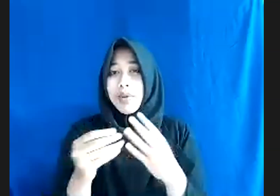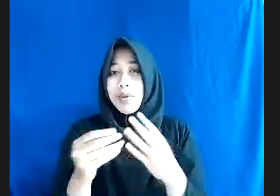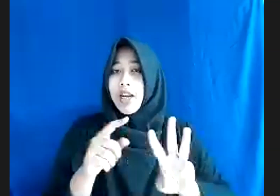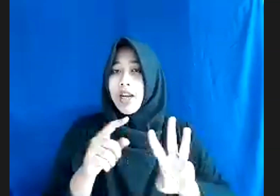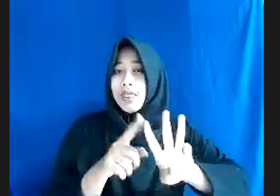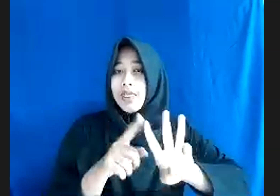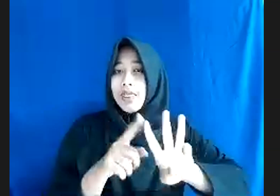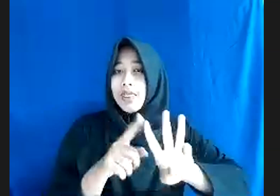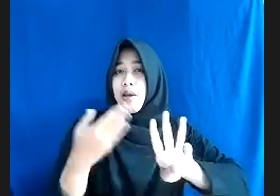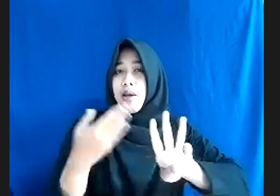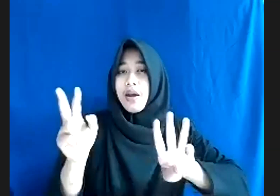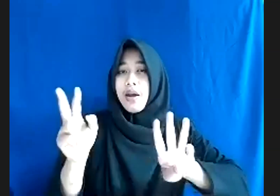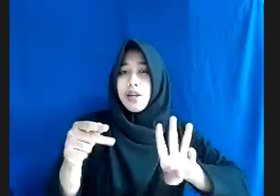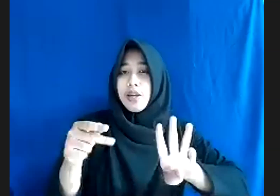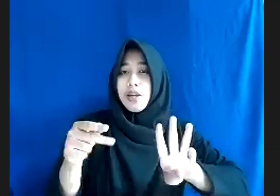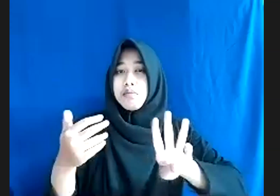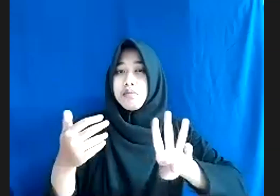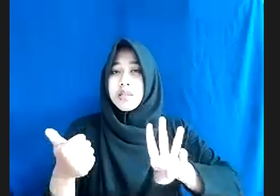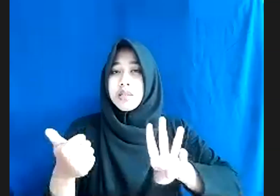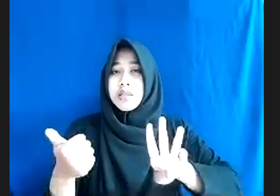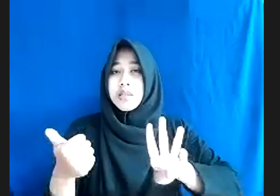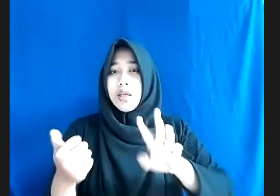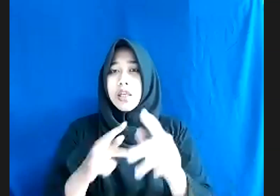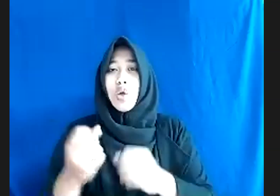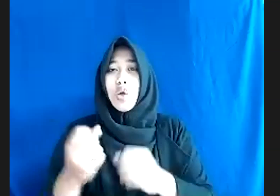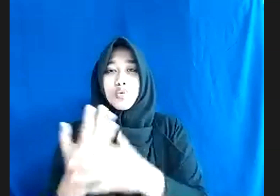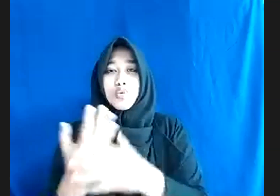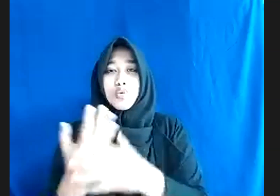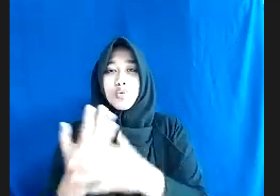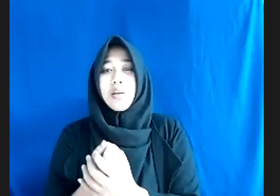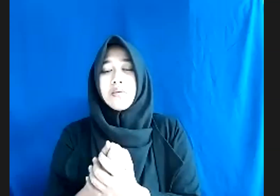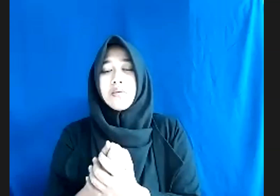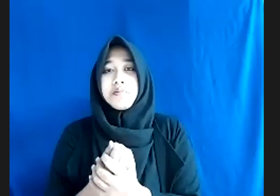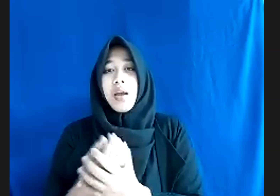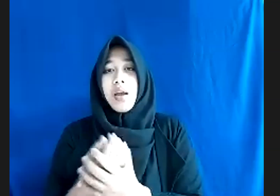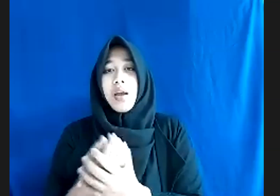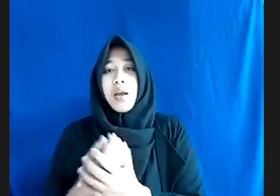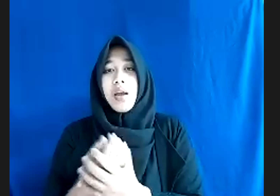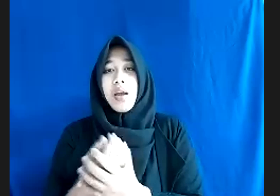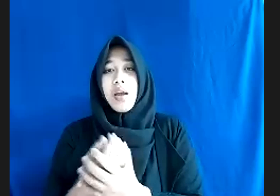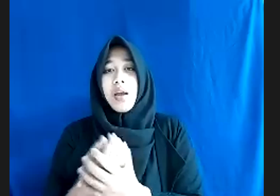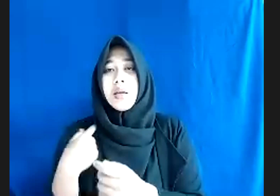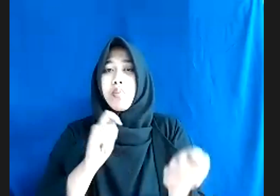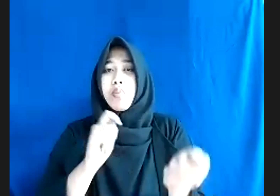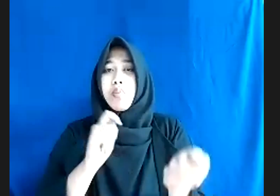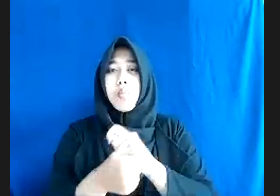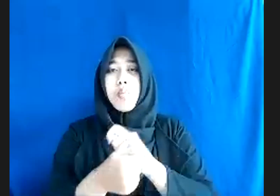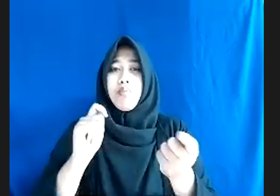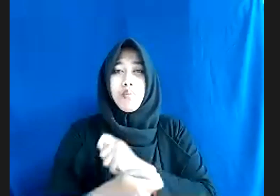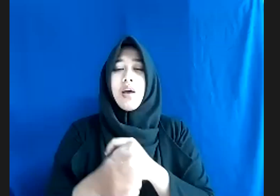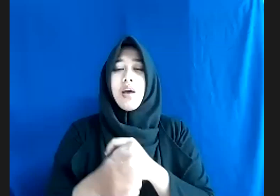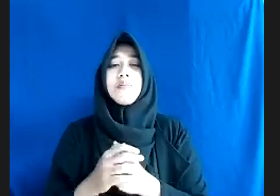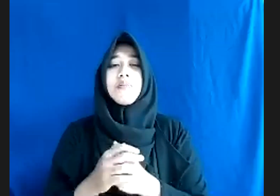kemudian bisa kita wujudkan, mesti ada perombakan-perombakan yang penting untuk kita